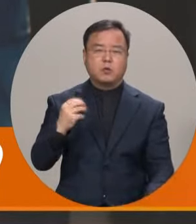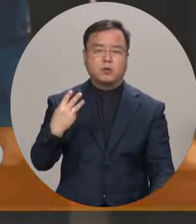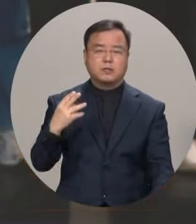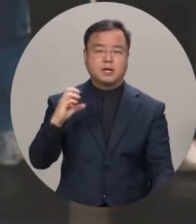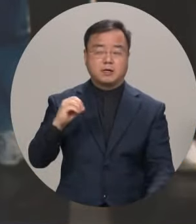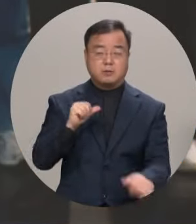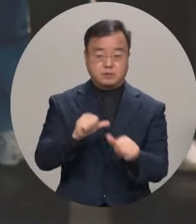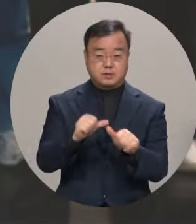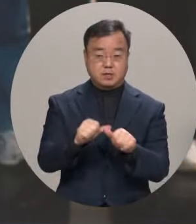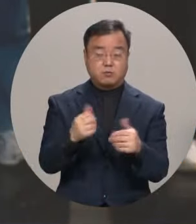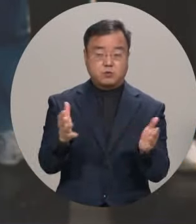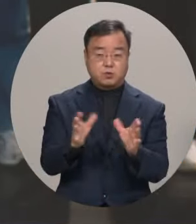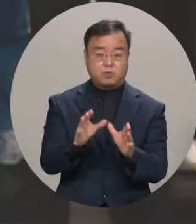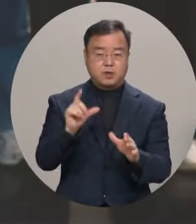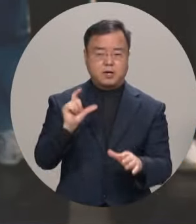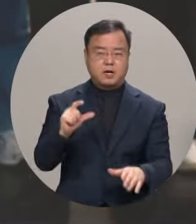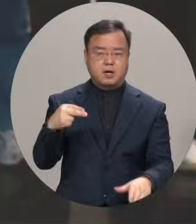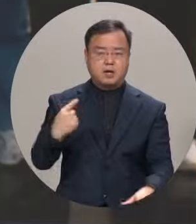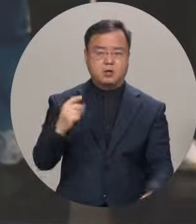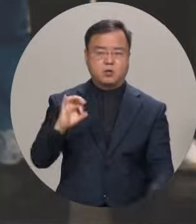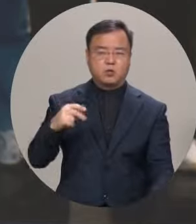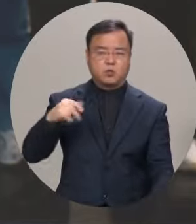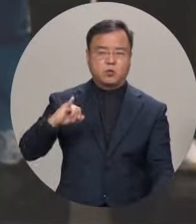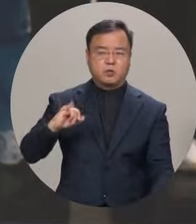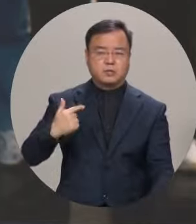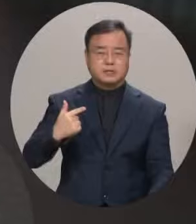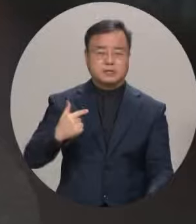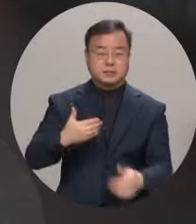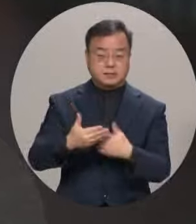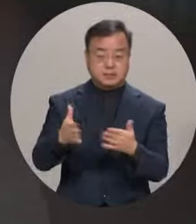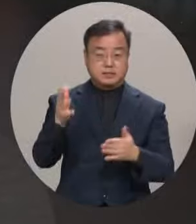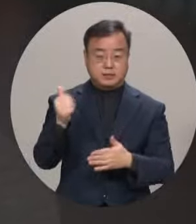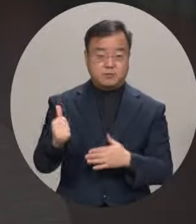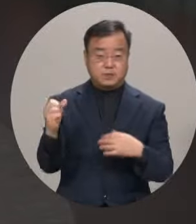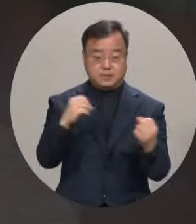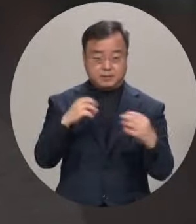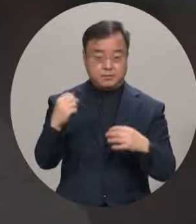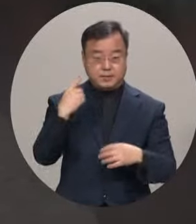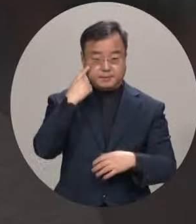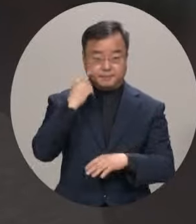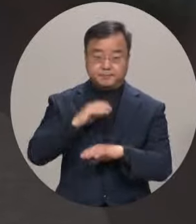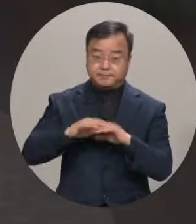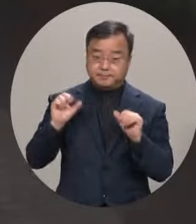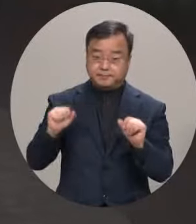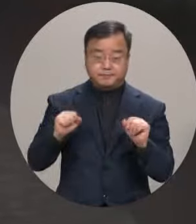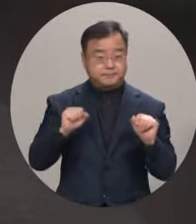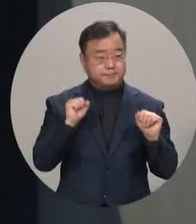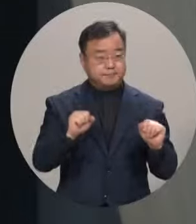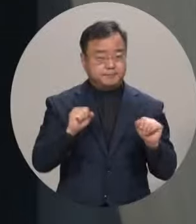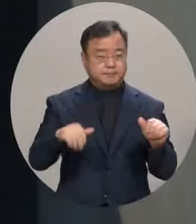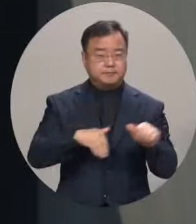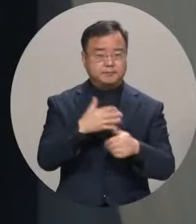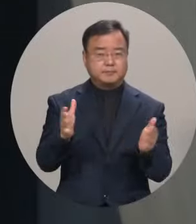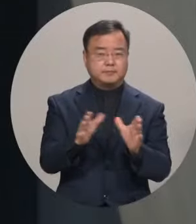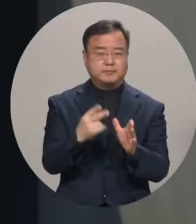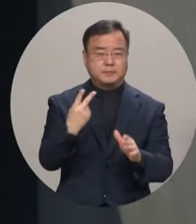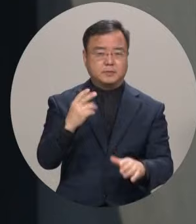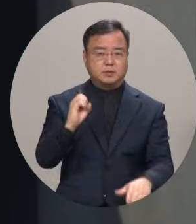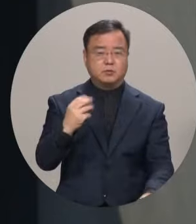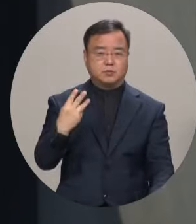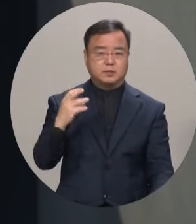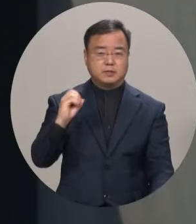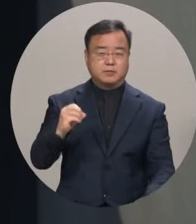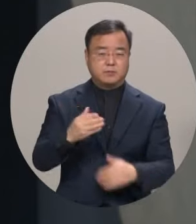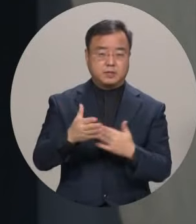강동진 단장과 이야기 나눠봅니다 단장님 어서 오세요네 안녕하세요 환경부 2030 자단